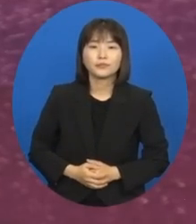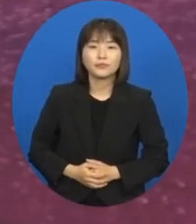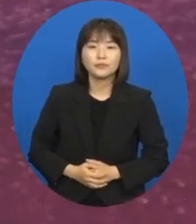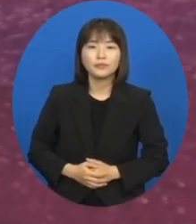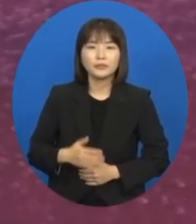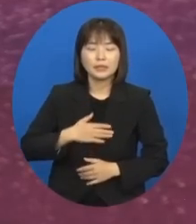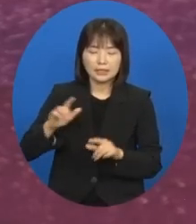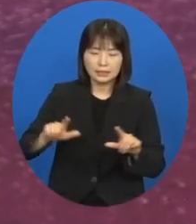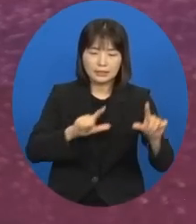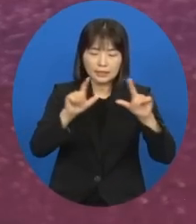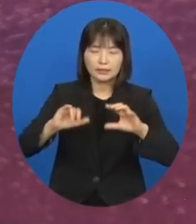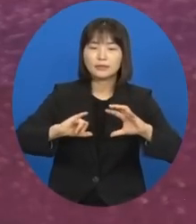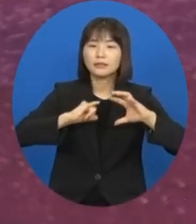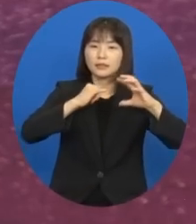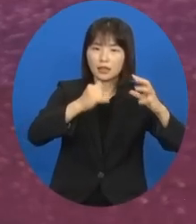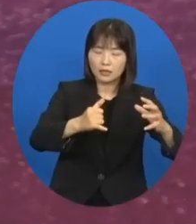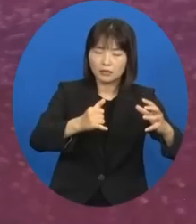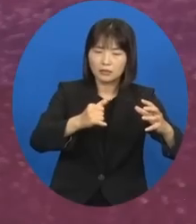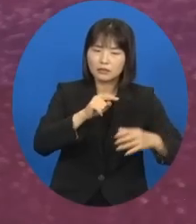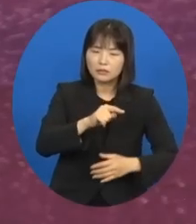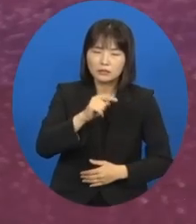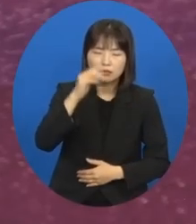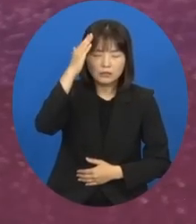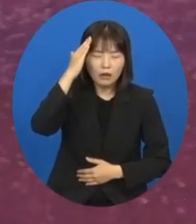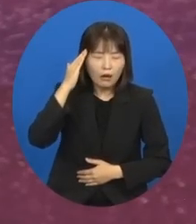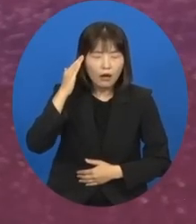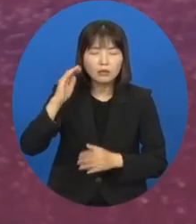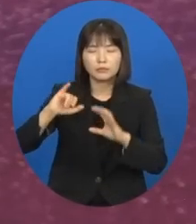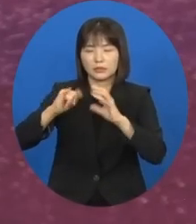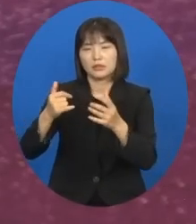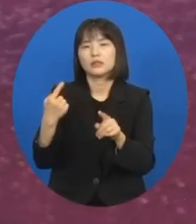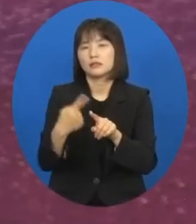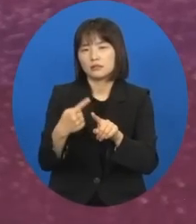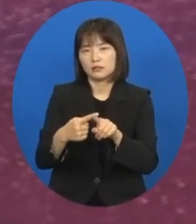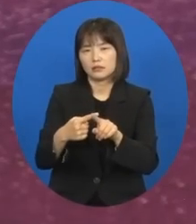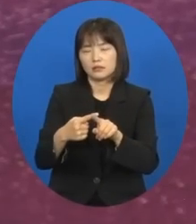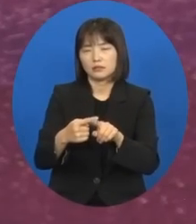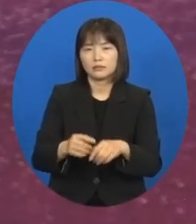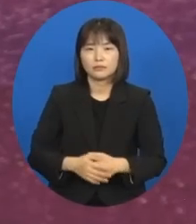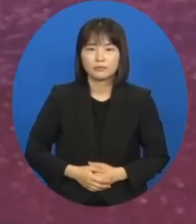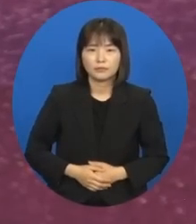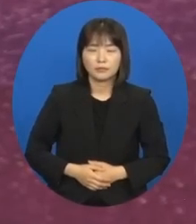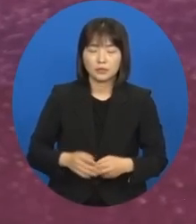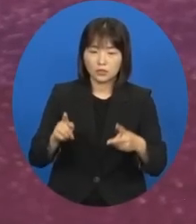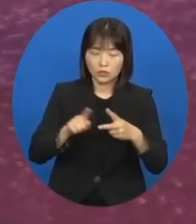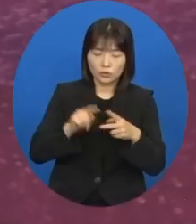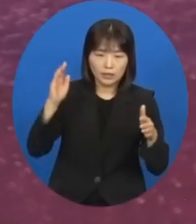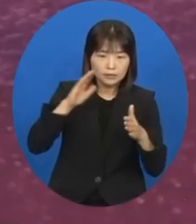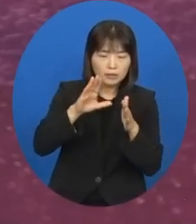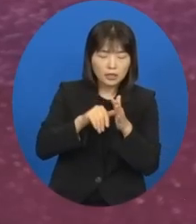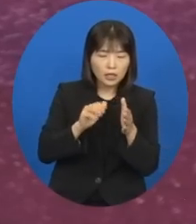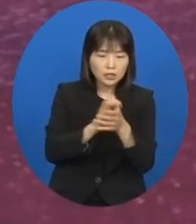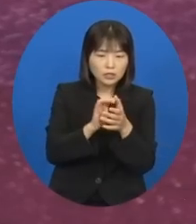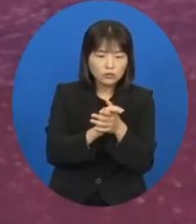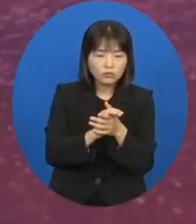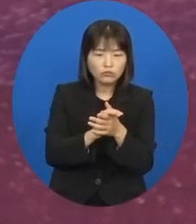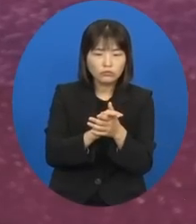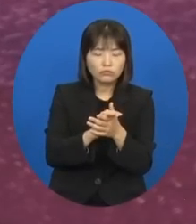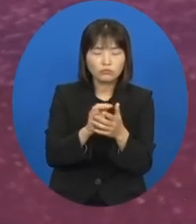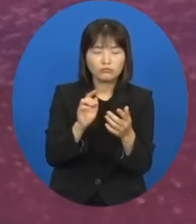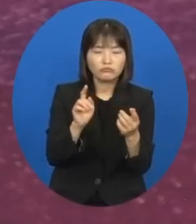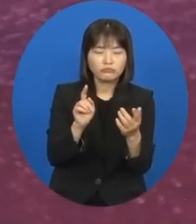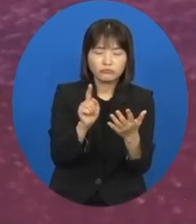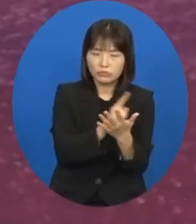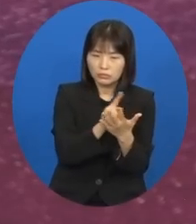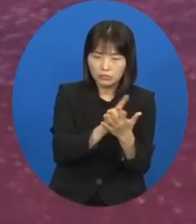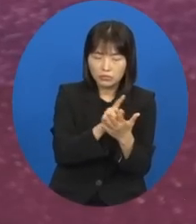제가 살아가는 세상은 검은색 세상 같았습니다 한 번도 초등학생 시절 친구를 사귄 적도 없고